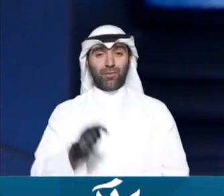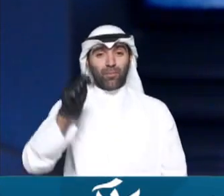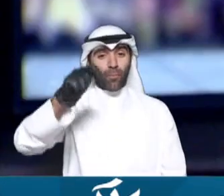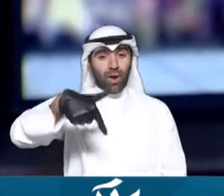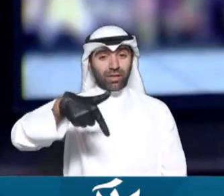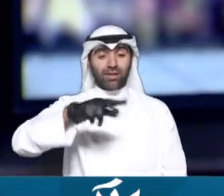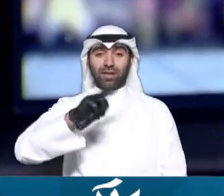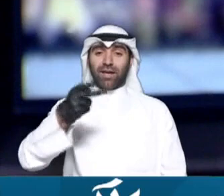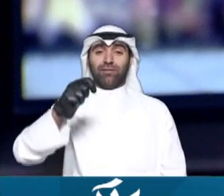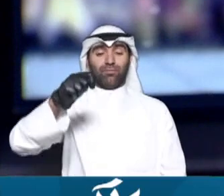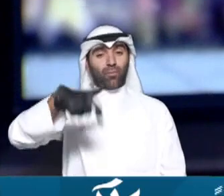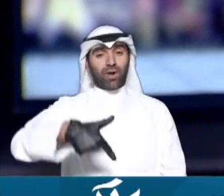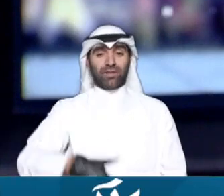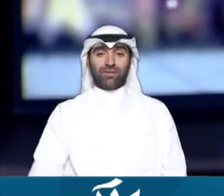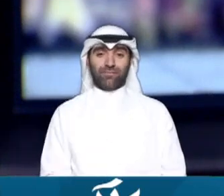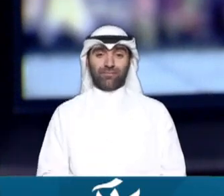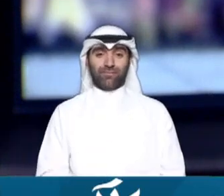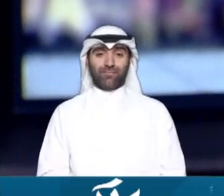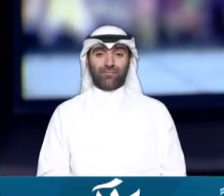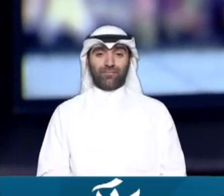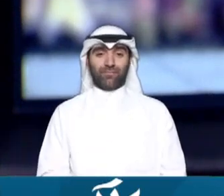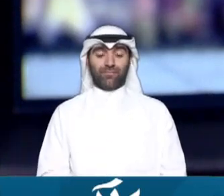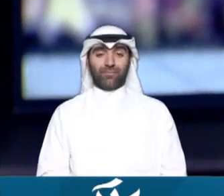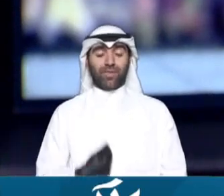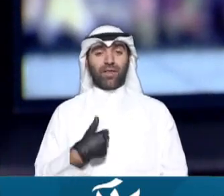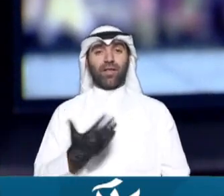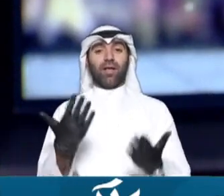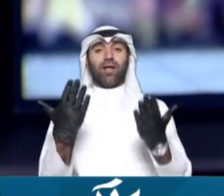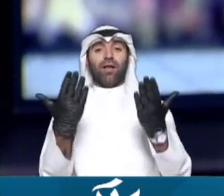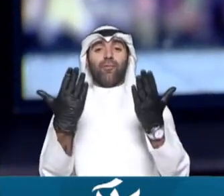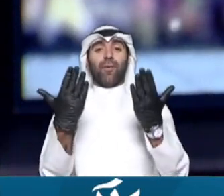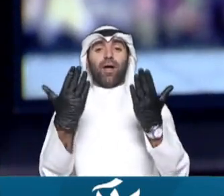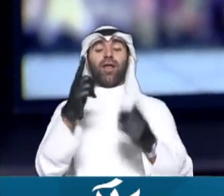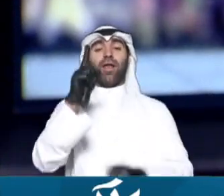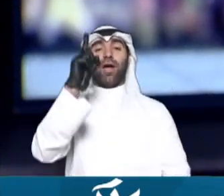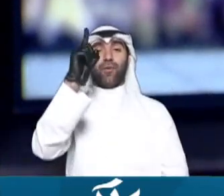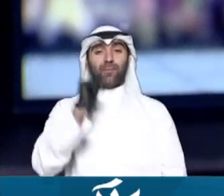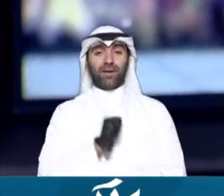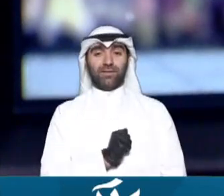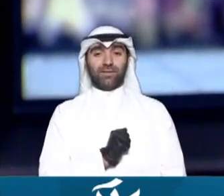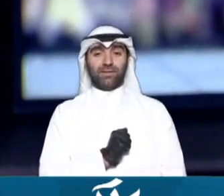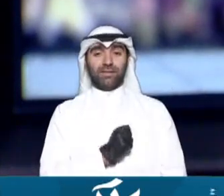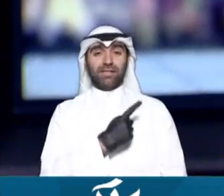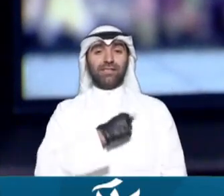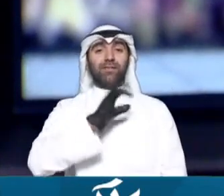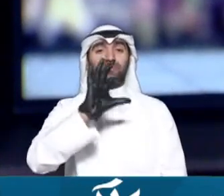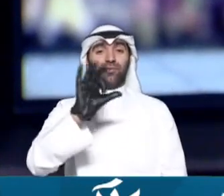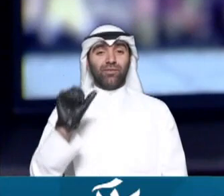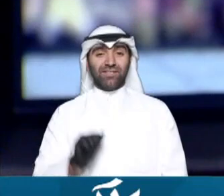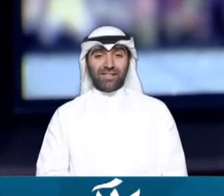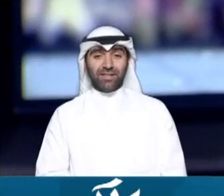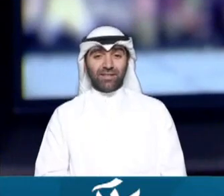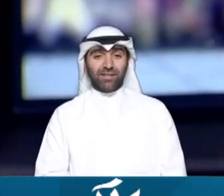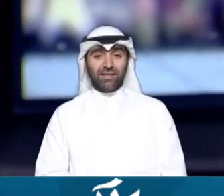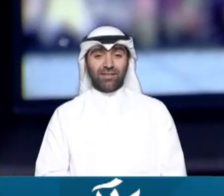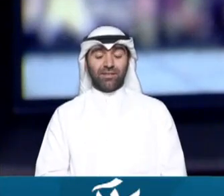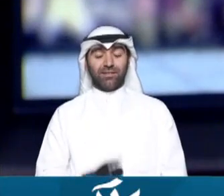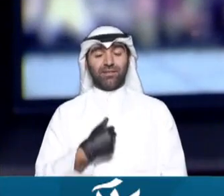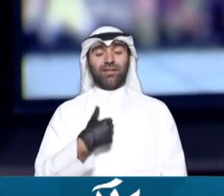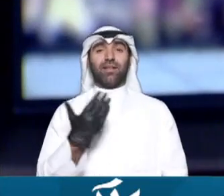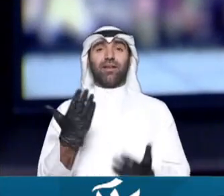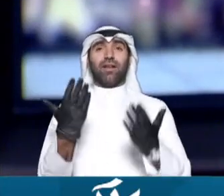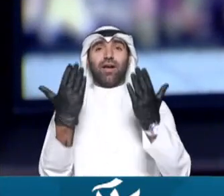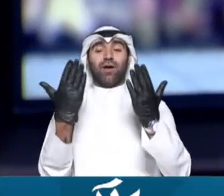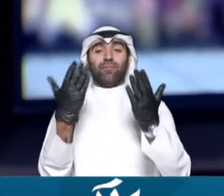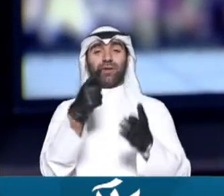نعم. اللهم إني أسألك بأسمائك الحسنى. نعم. وصفاتك العلى. نعم. ووحدانيتك. نعم. وقدرتك على كل شيء. اللهم